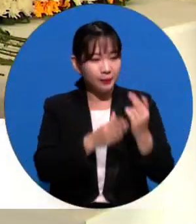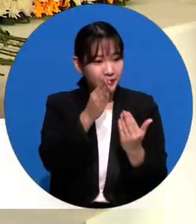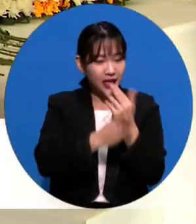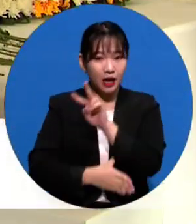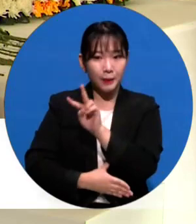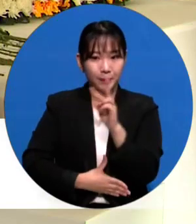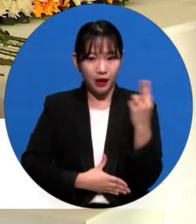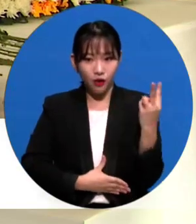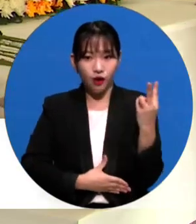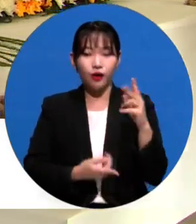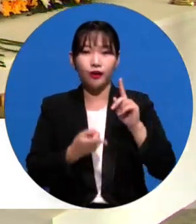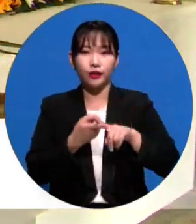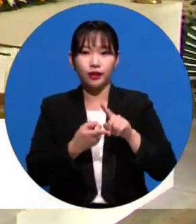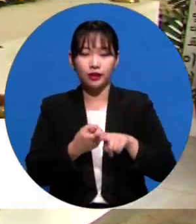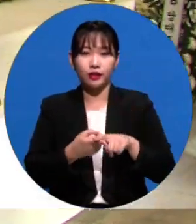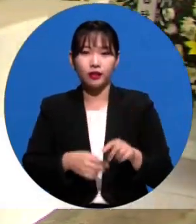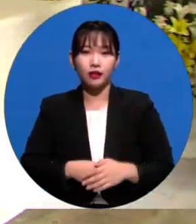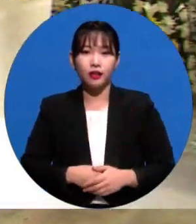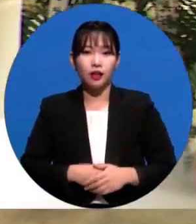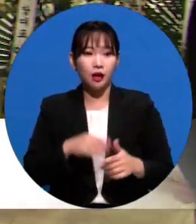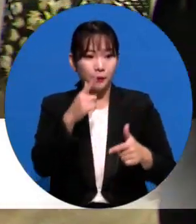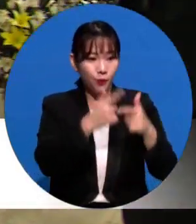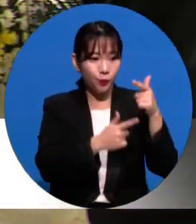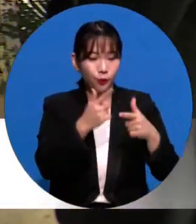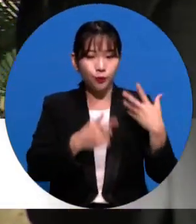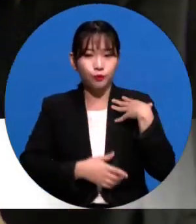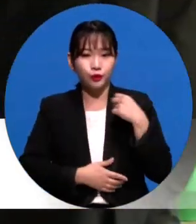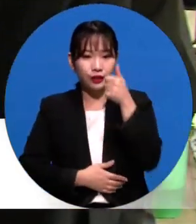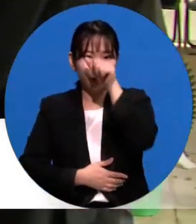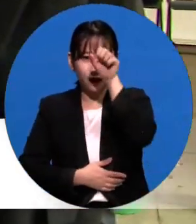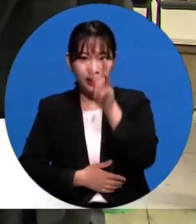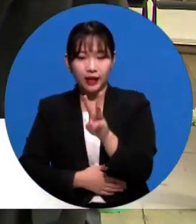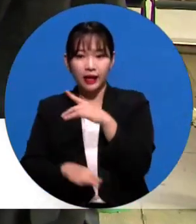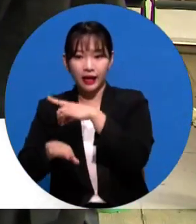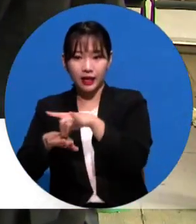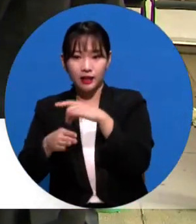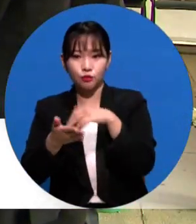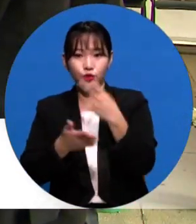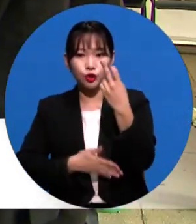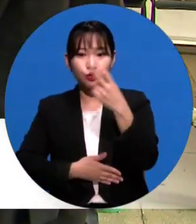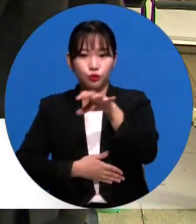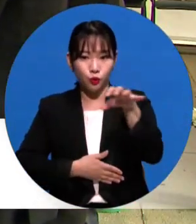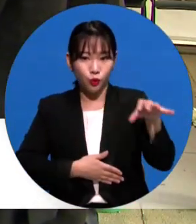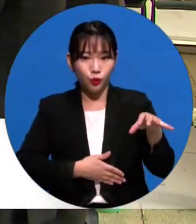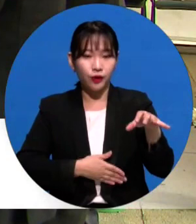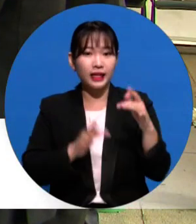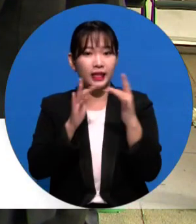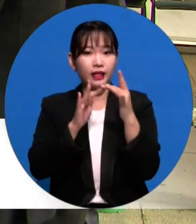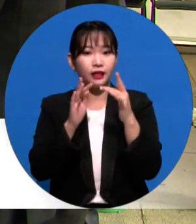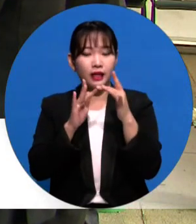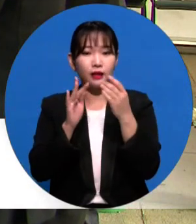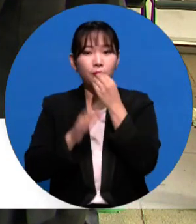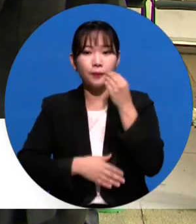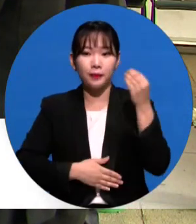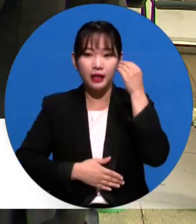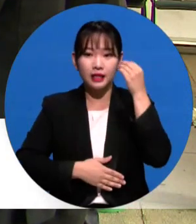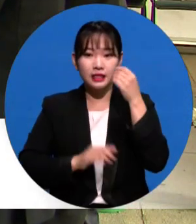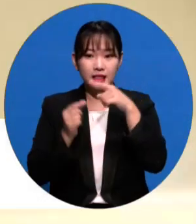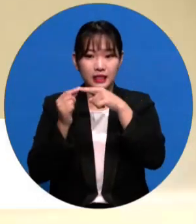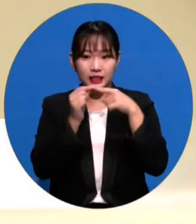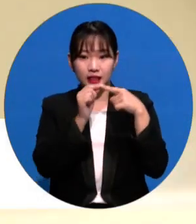참사로 표현해 변경하는 것을 비롯해 목포와 무안 광양 해남 등 12개씩은 인터넷 홈페이지에 올린